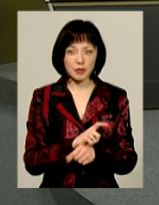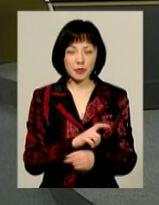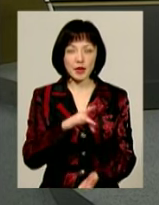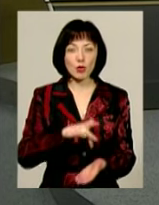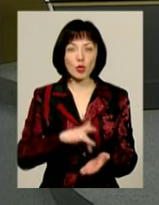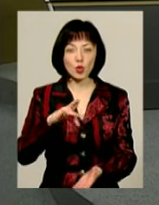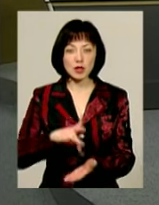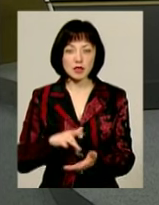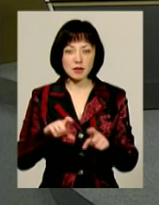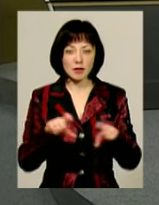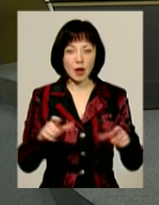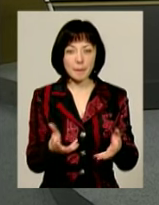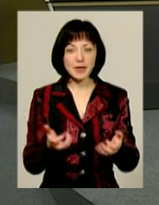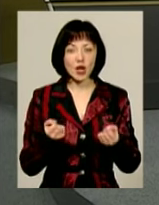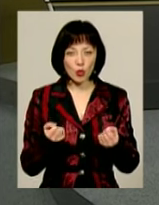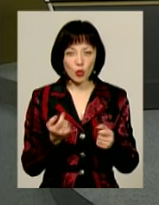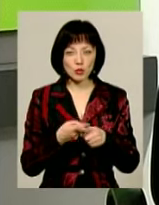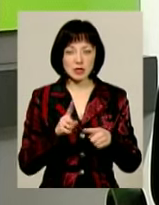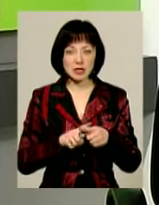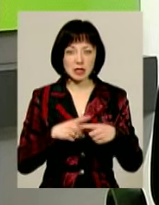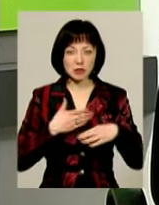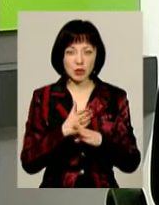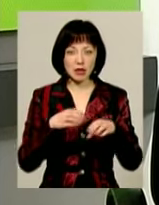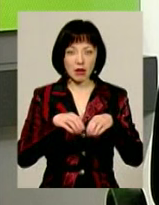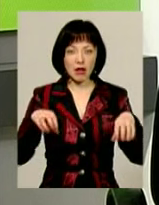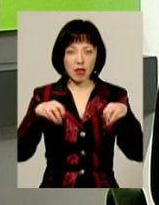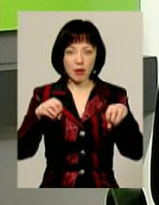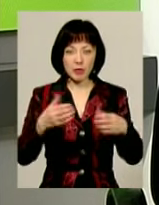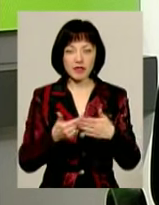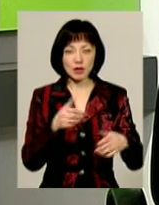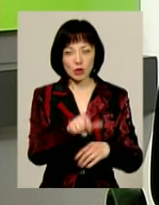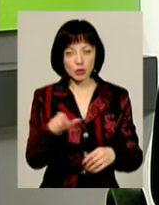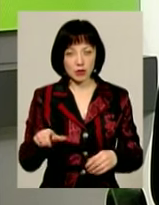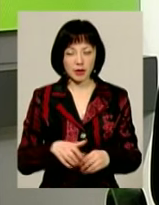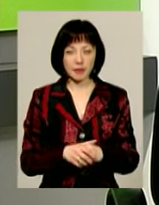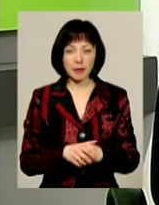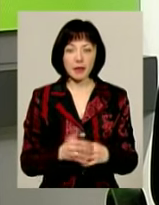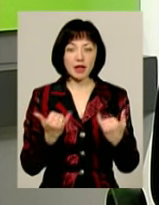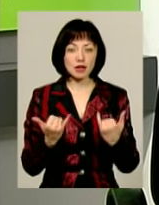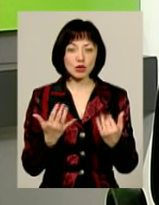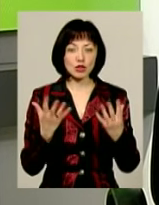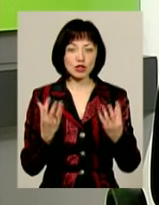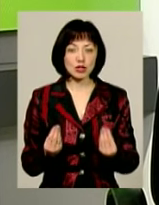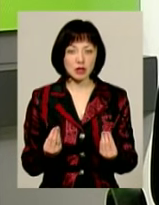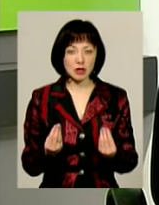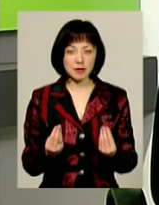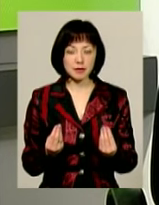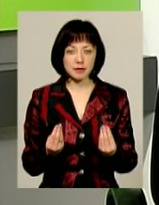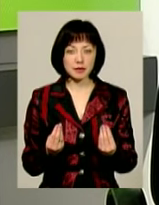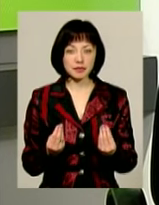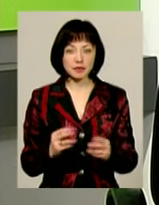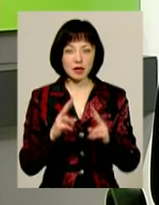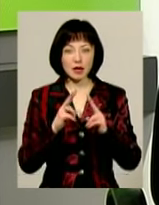більше пунктів прийому якраз таких от ламп від громадян. На сьогоднішній